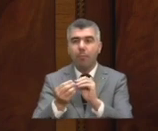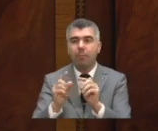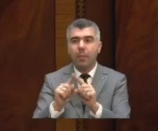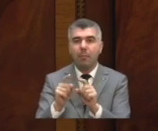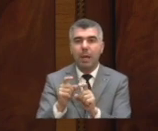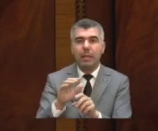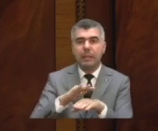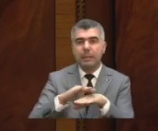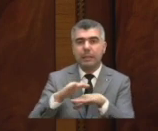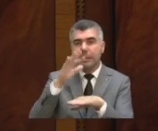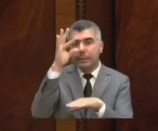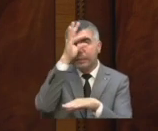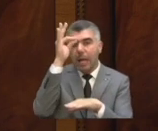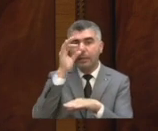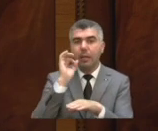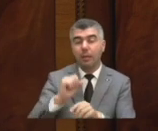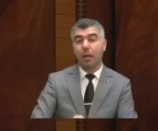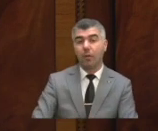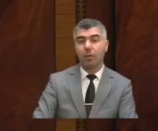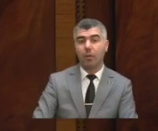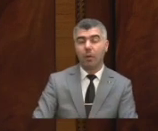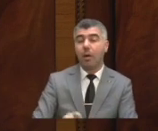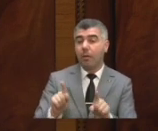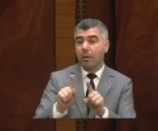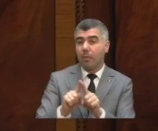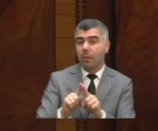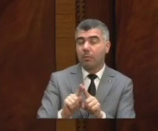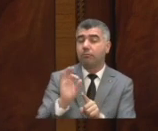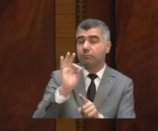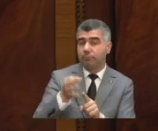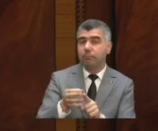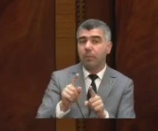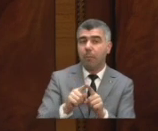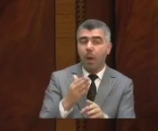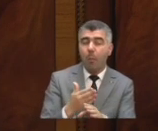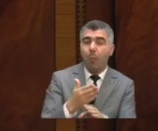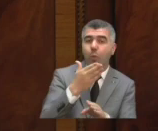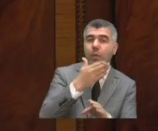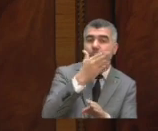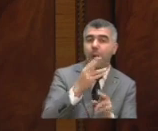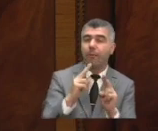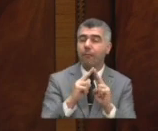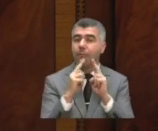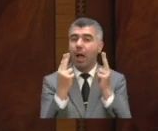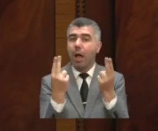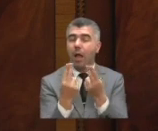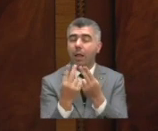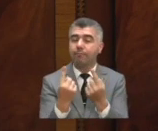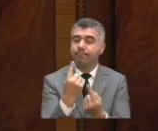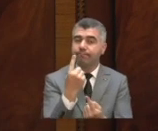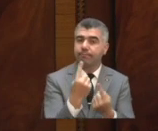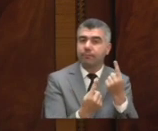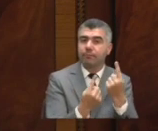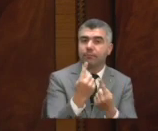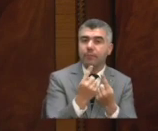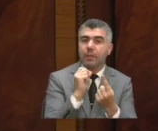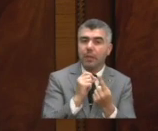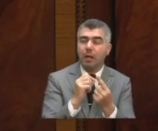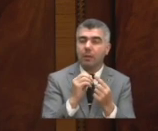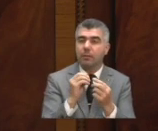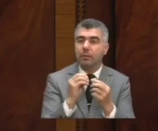الجيوسياسيه ما اثر بشكل بالغ على افاق الاقتصاد العالمي حيث يتوقع انلا